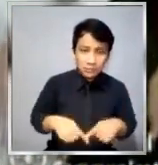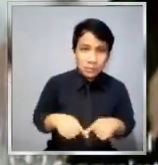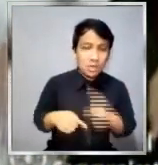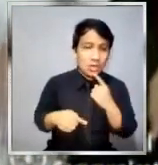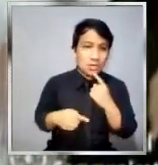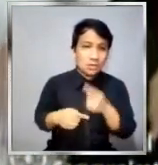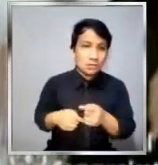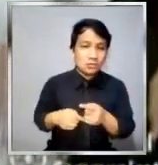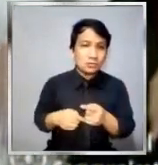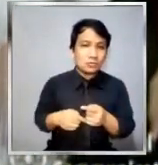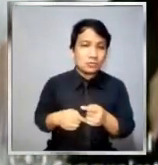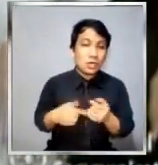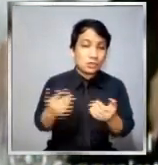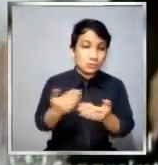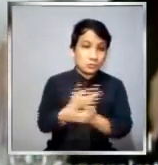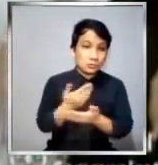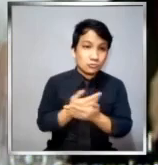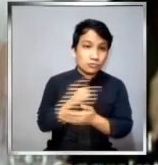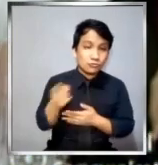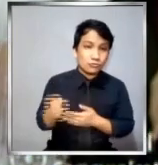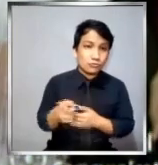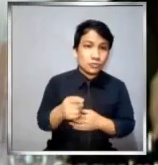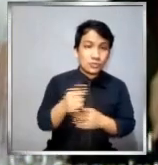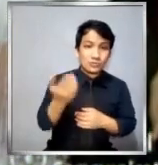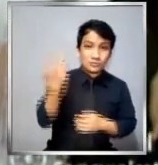you allowed MECQ